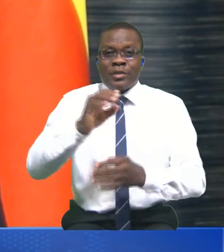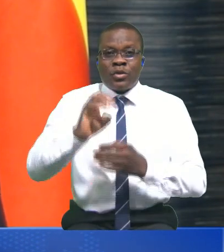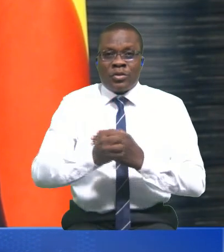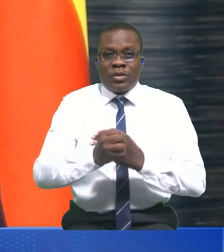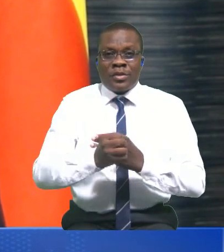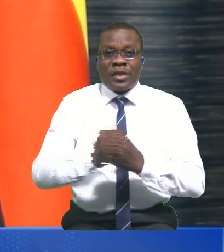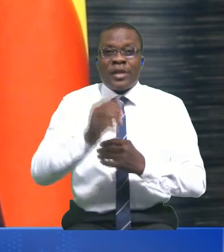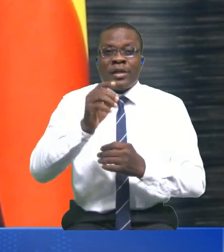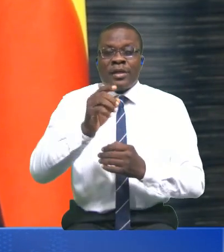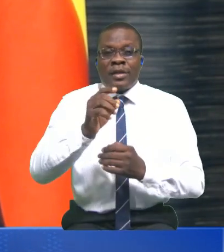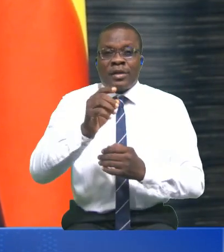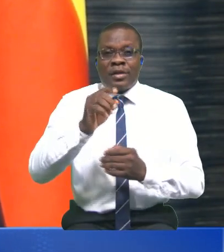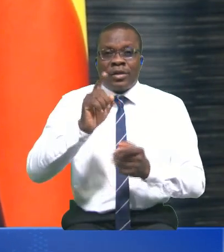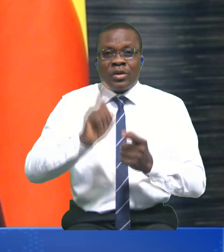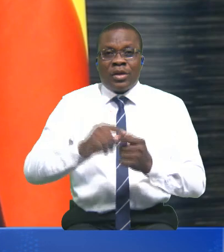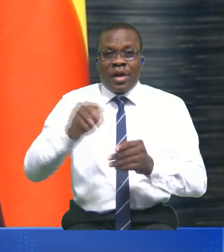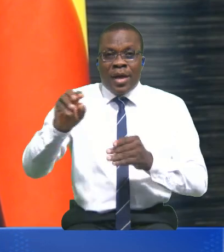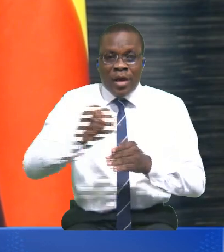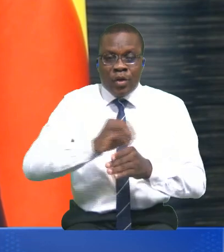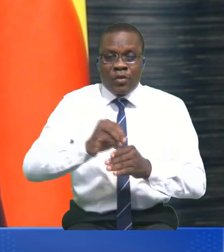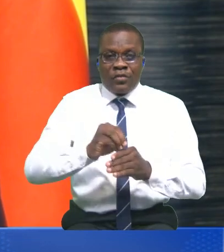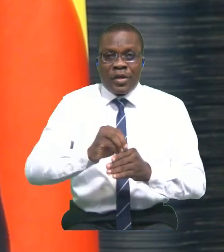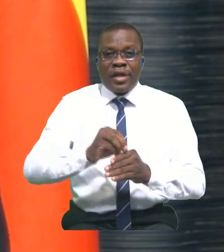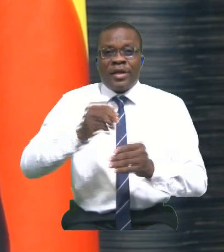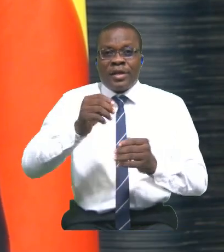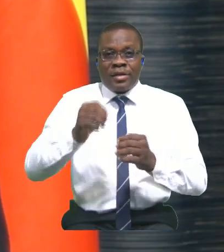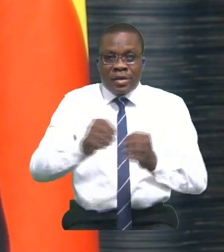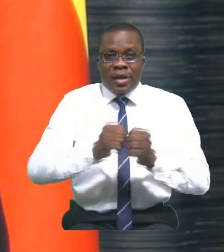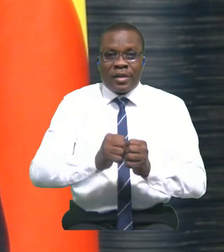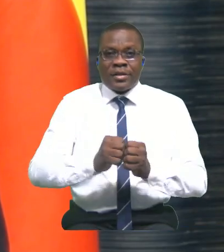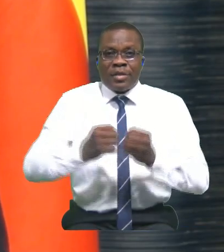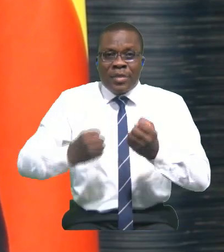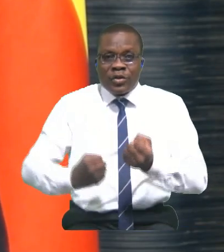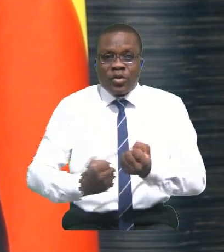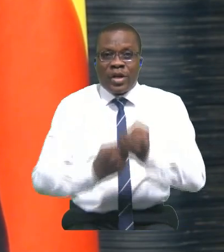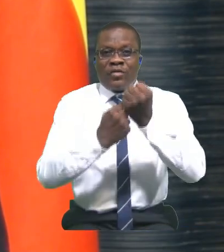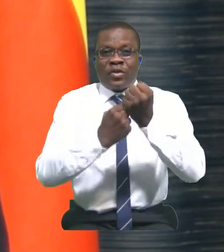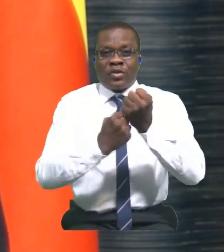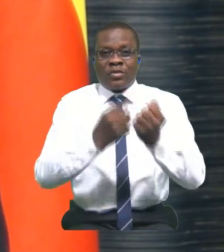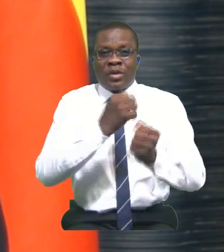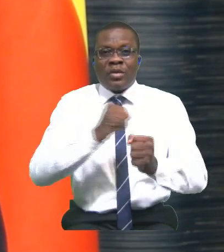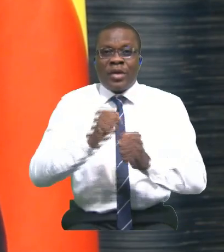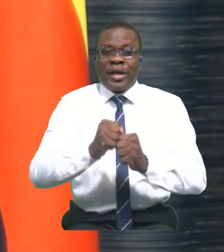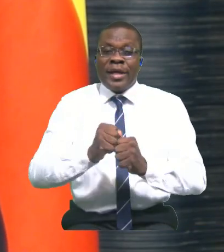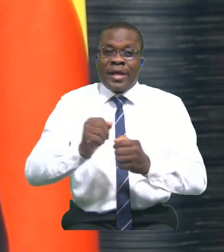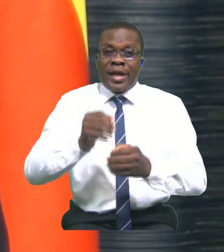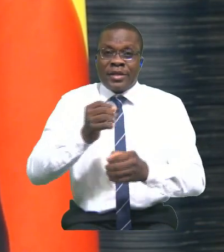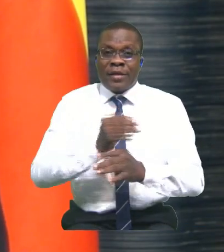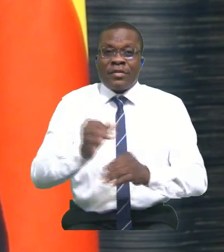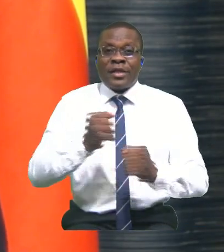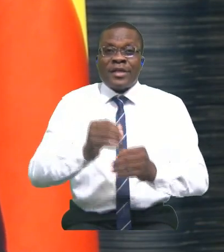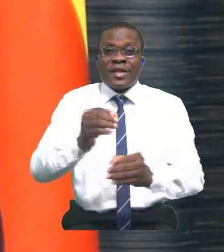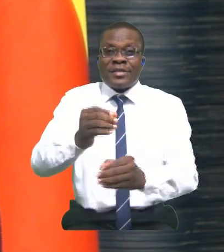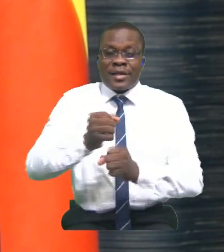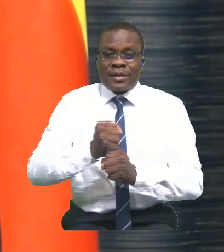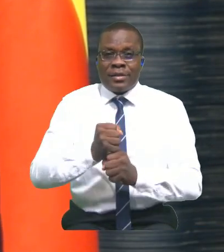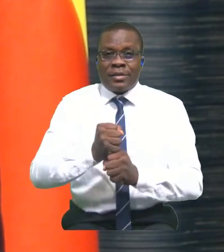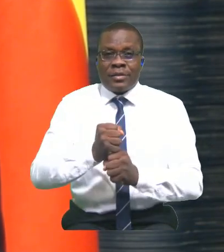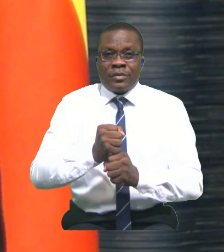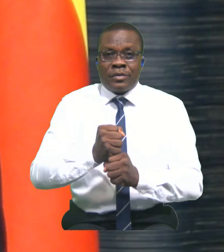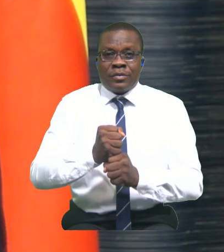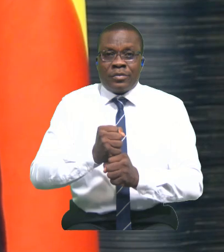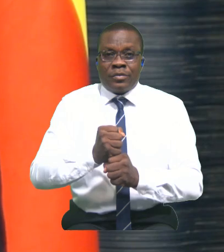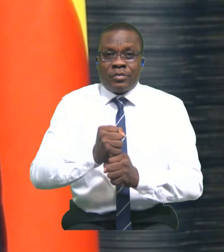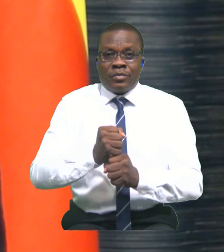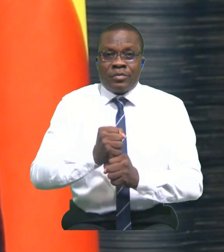disponibilité à uvrer mutuellement à son renforce et à sa prisation de ses acquis